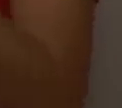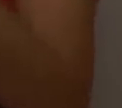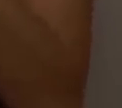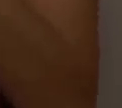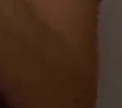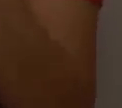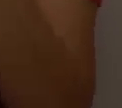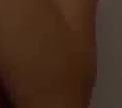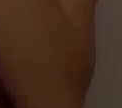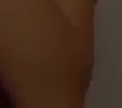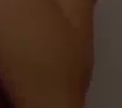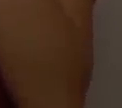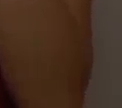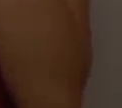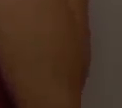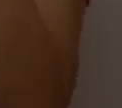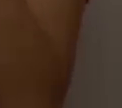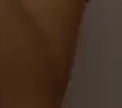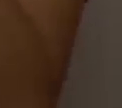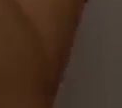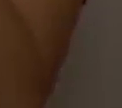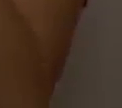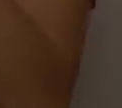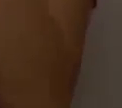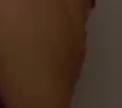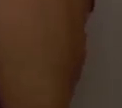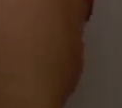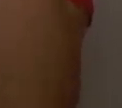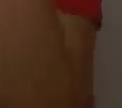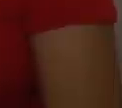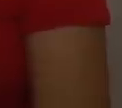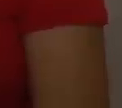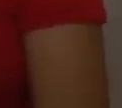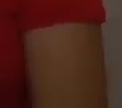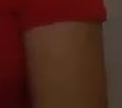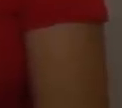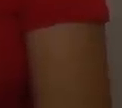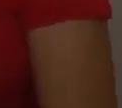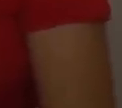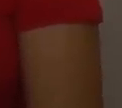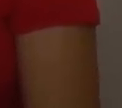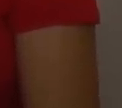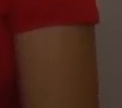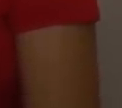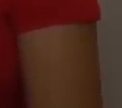lang po yung loob niyo. As a single ma'am, meron po kayong tatlong anghel pa na umaasap po sa